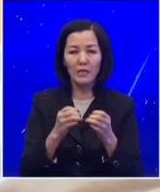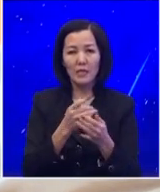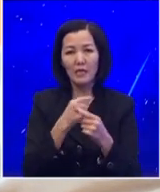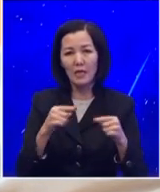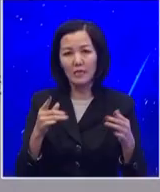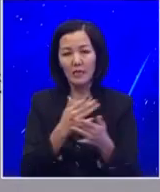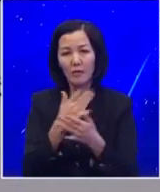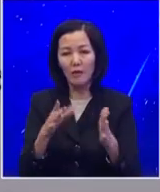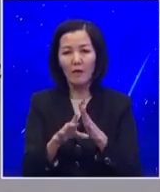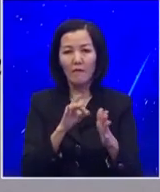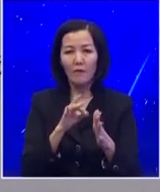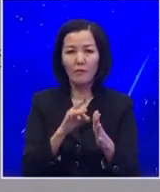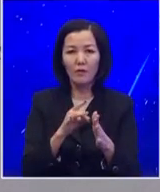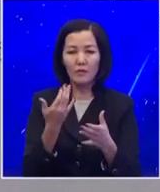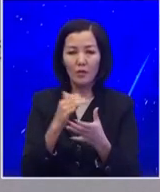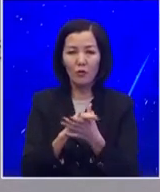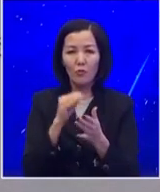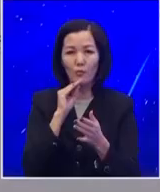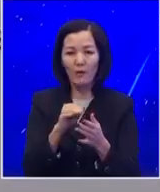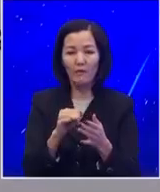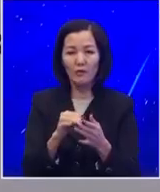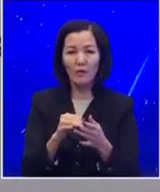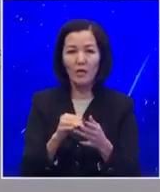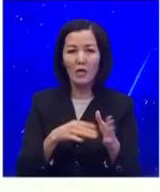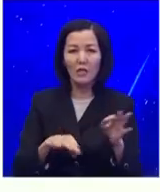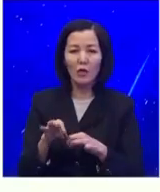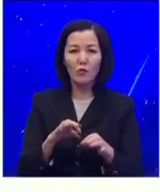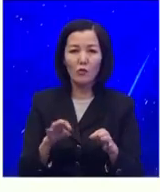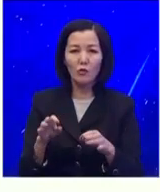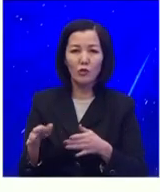И Даулен выбрал наиболее знакомую профессию – дорожный мастер.